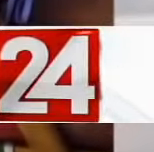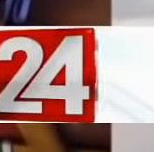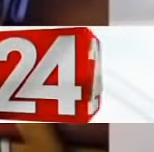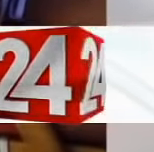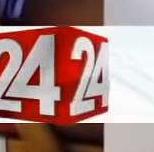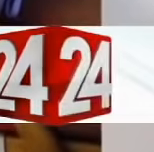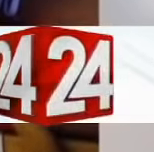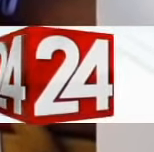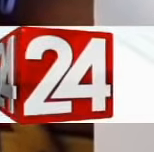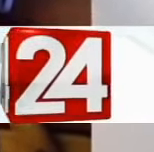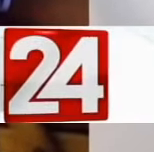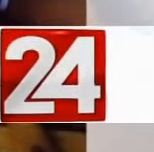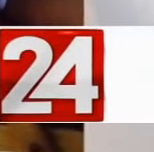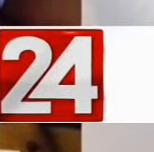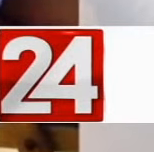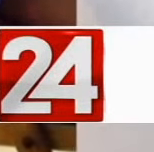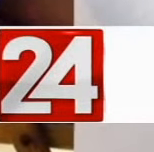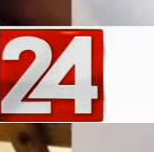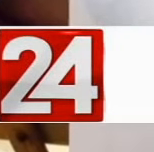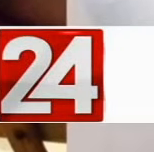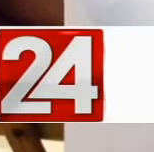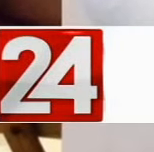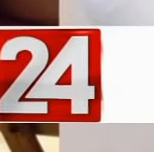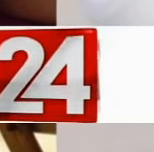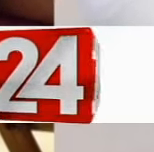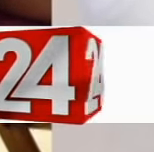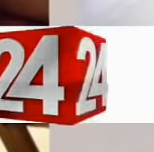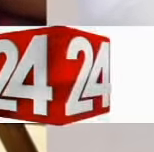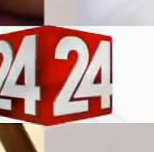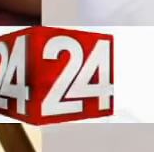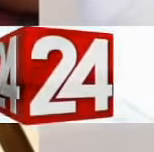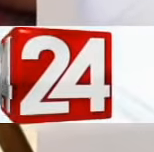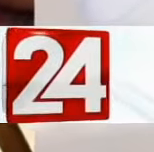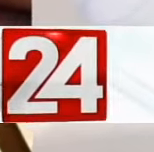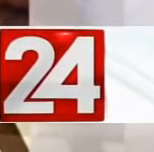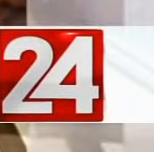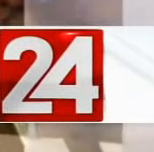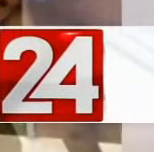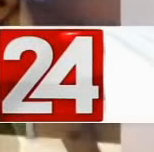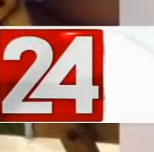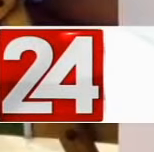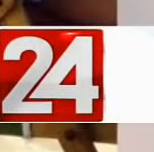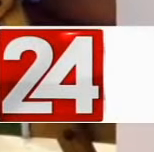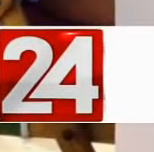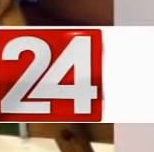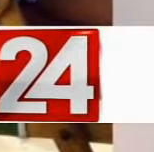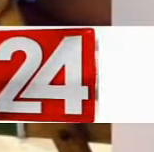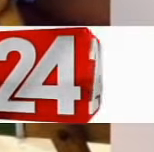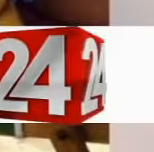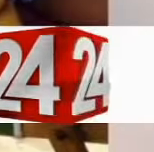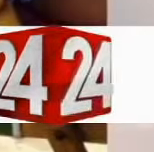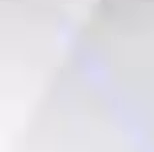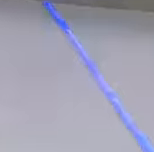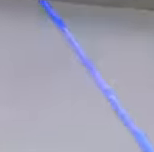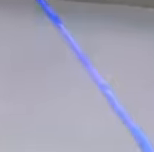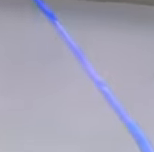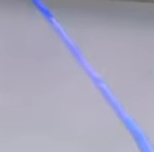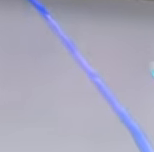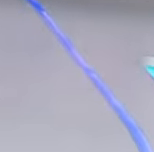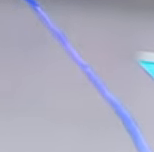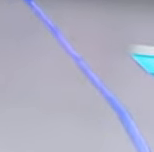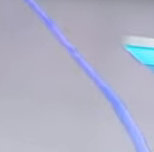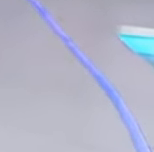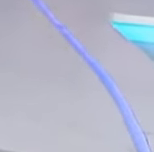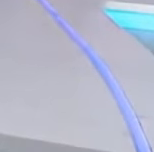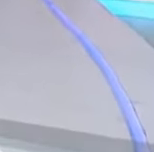At ang mystery guy sa Instagram post ni Alice Dixon na tinawag niyang My Forever. Dito lang sa